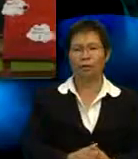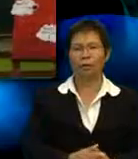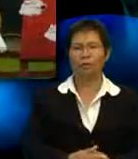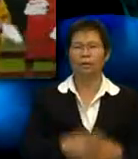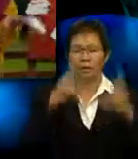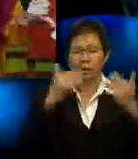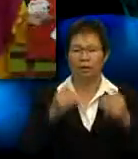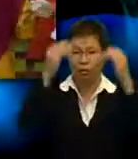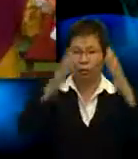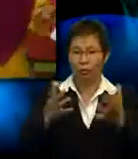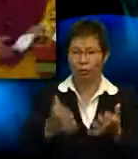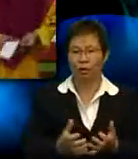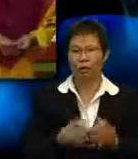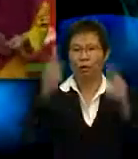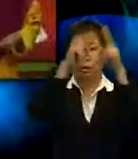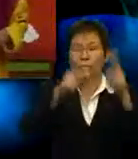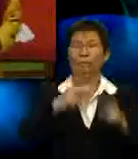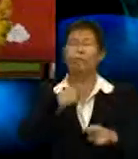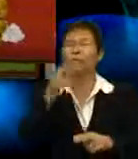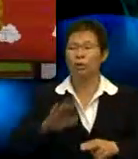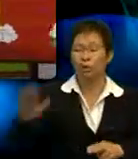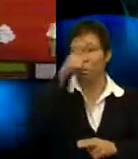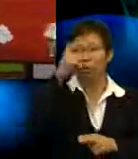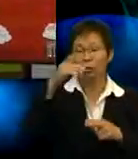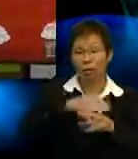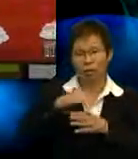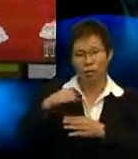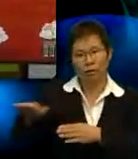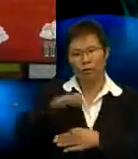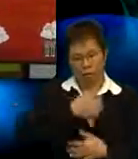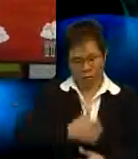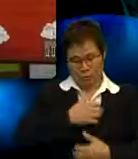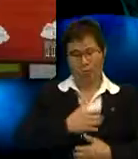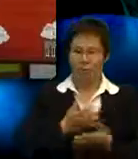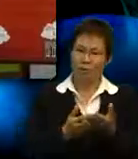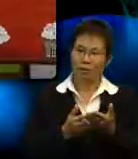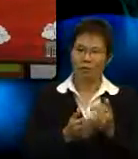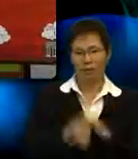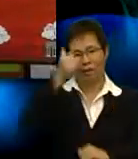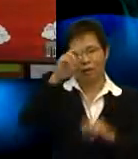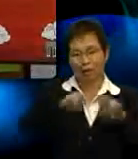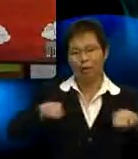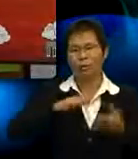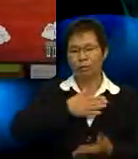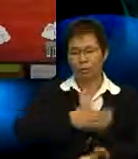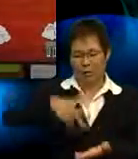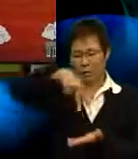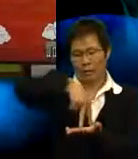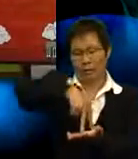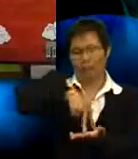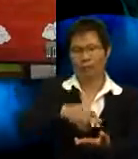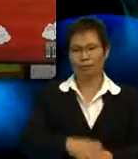cikgu nak menguji pula suara kamu kerana kamu pun seronok sekali. Okey, murid-murid sila bangun.